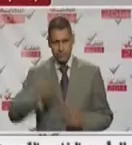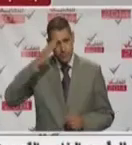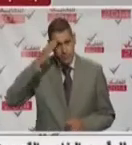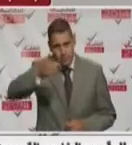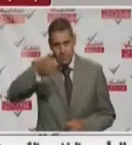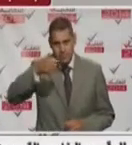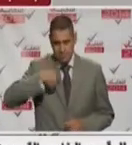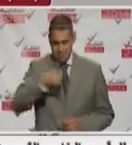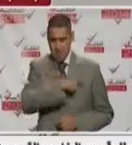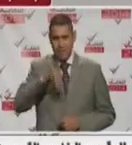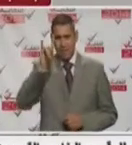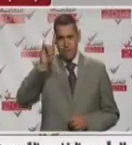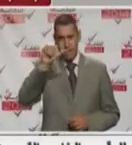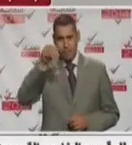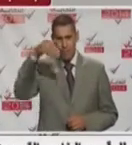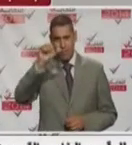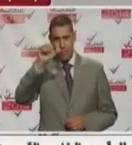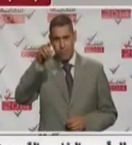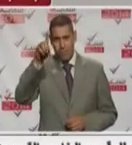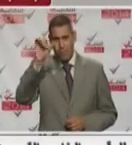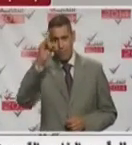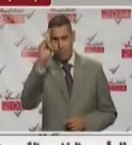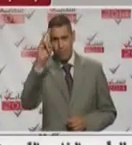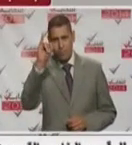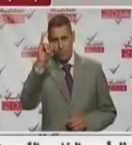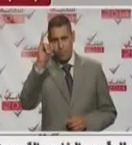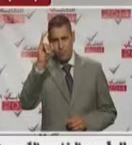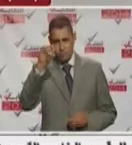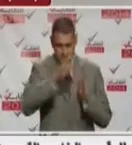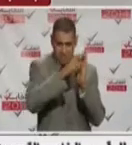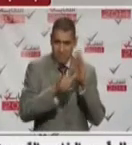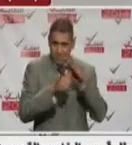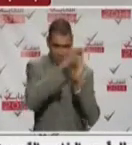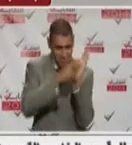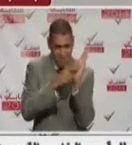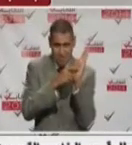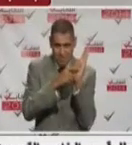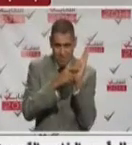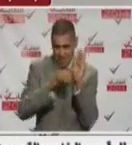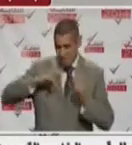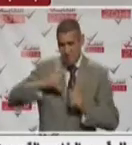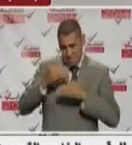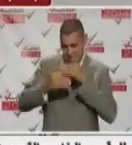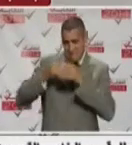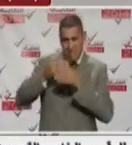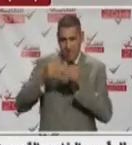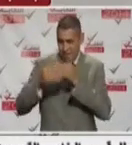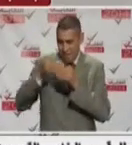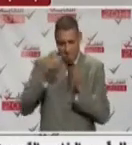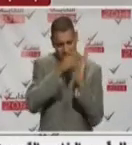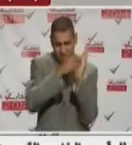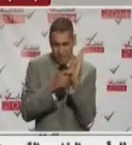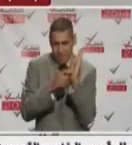عسلامتكم. حمادي غيلاني رئيس القائمة المستقلة الشباب للرقي عن دائرة القصرين. قائمتنا منغرسة فكريا في